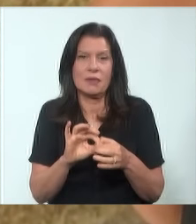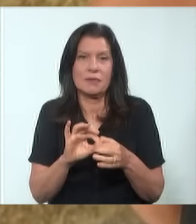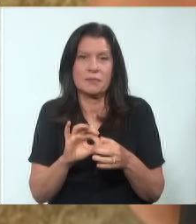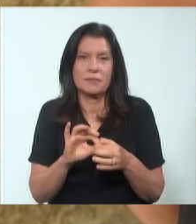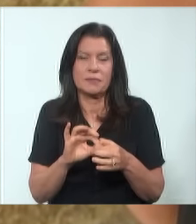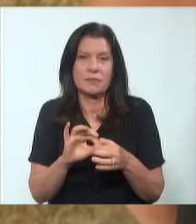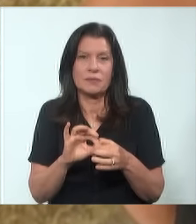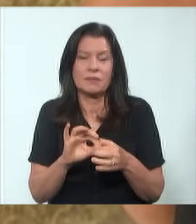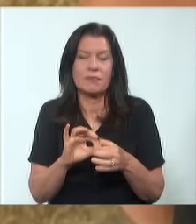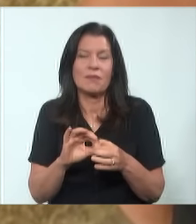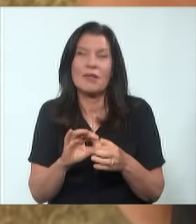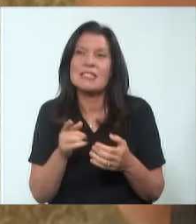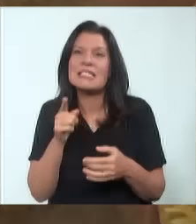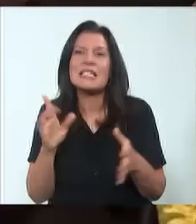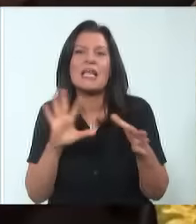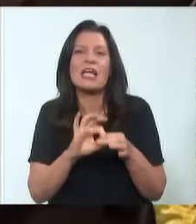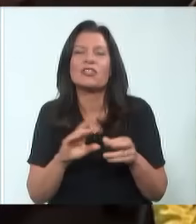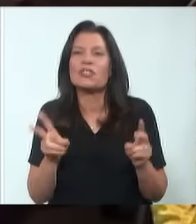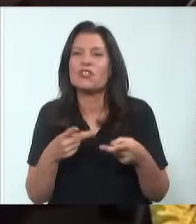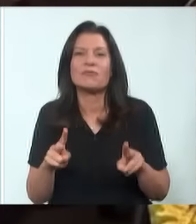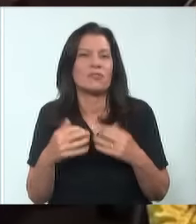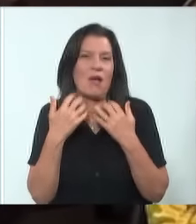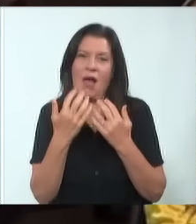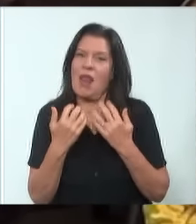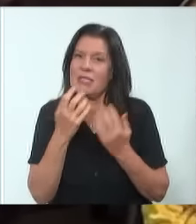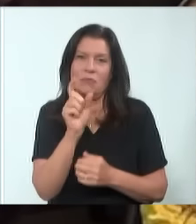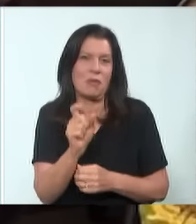שאי אפשר להסביר אותו במילים.